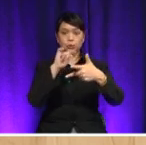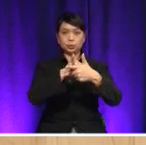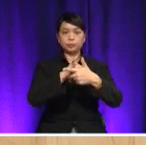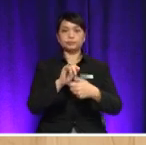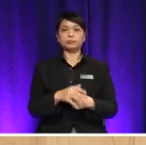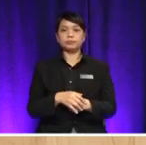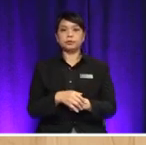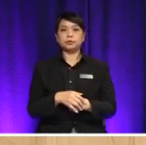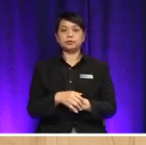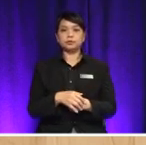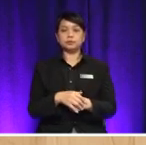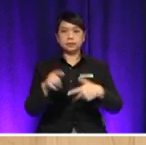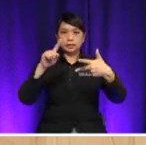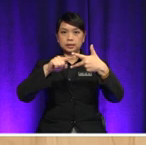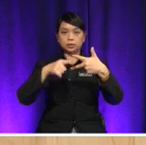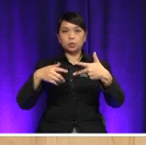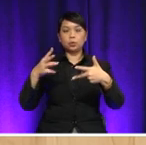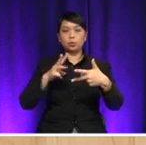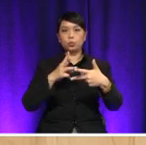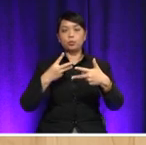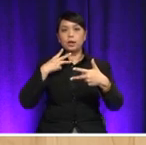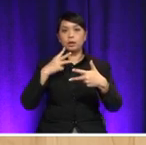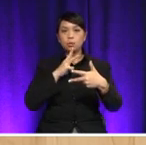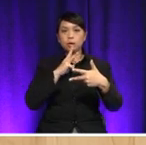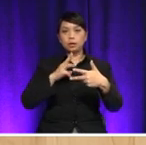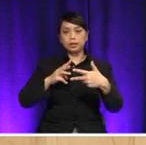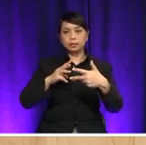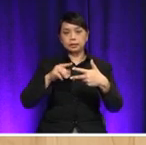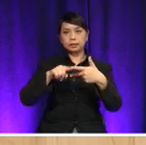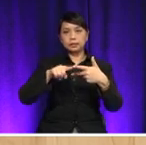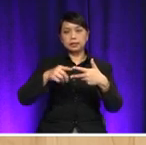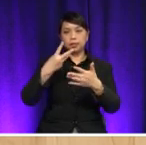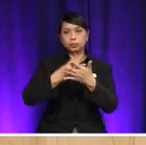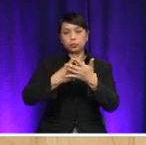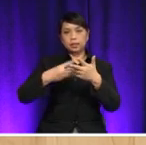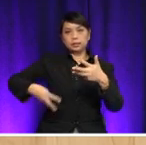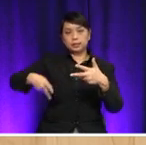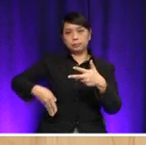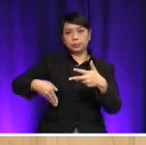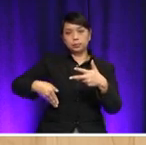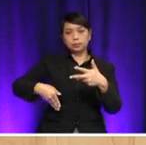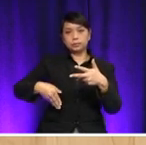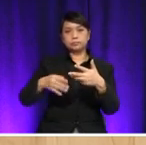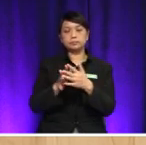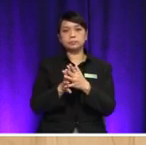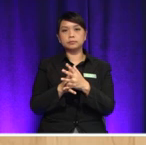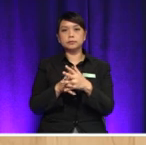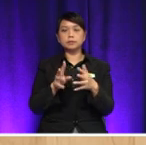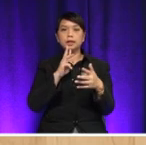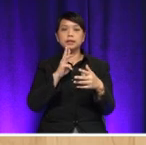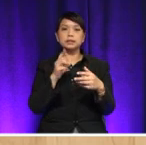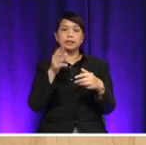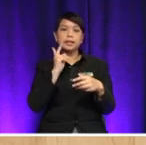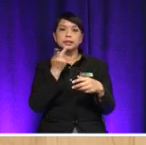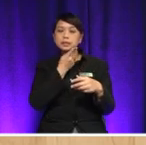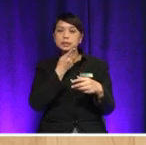uang saku menunjukkan peningkatan manakala bilangan kehadiran pelancung menunjukkan penurunan